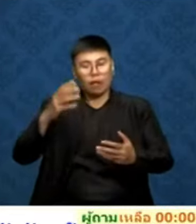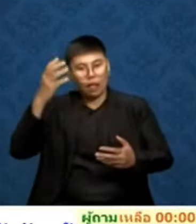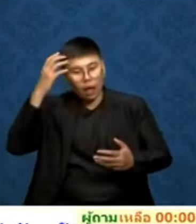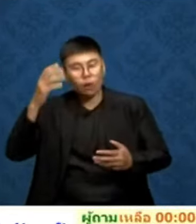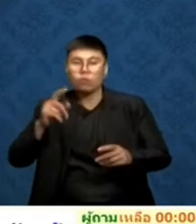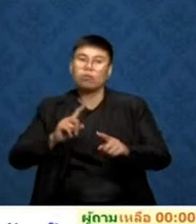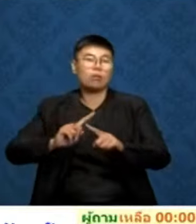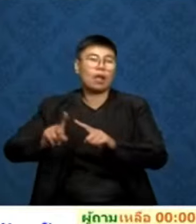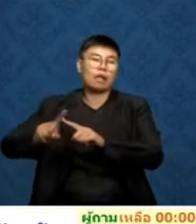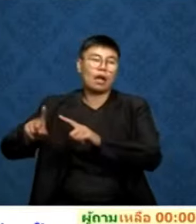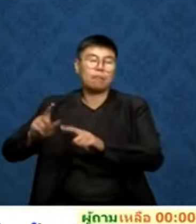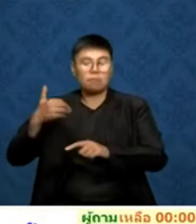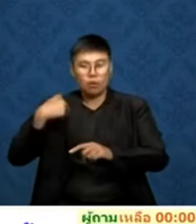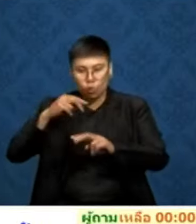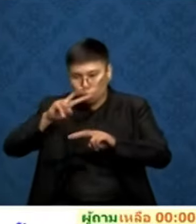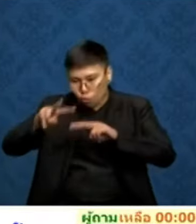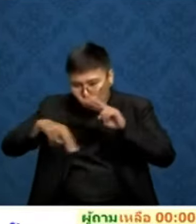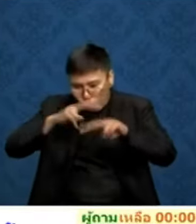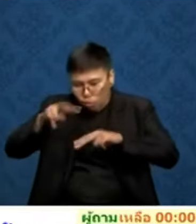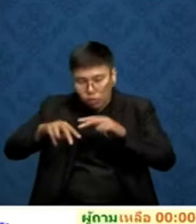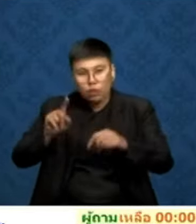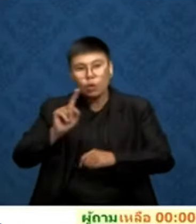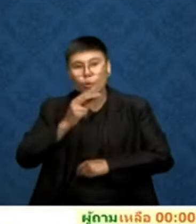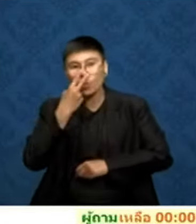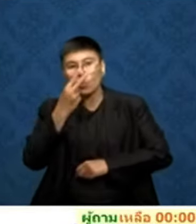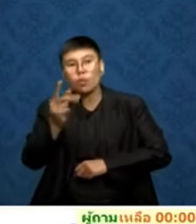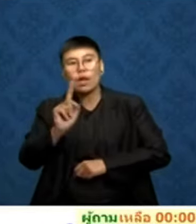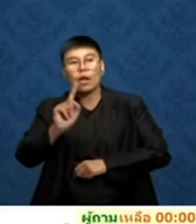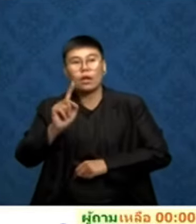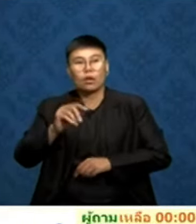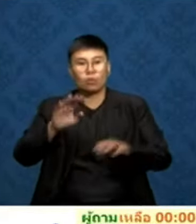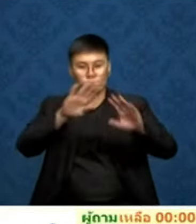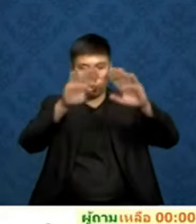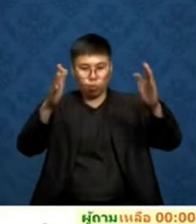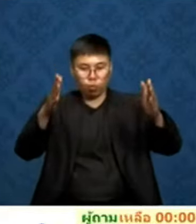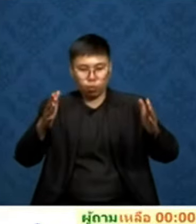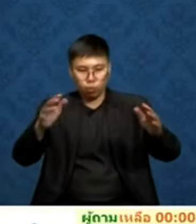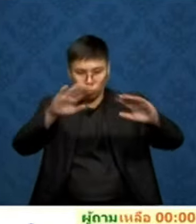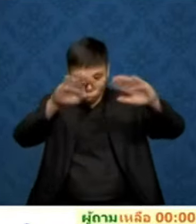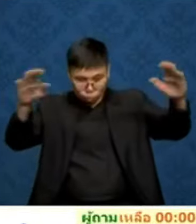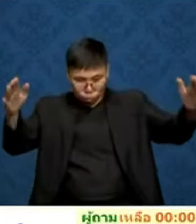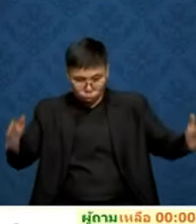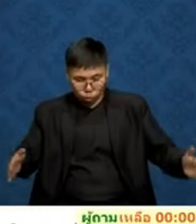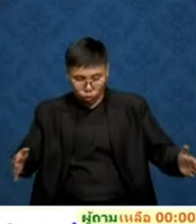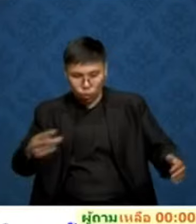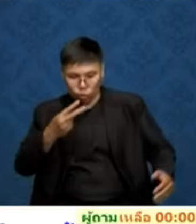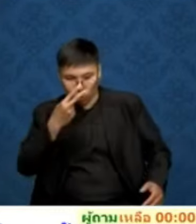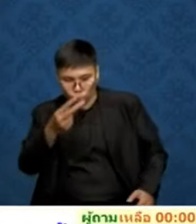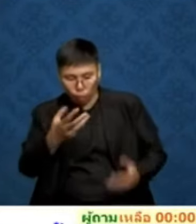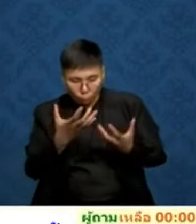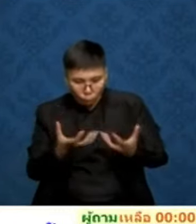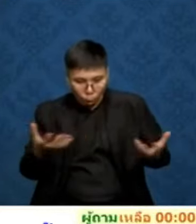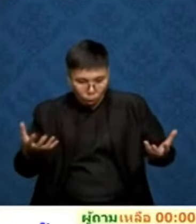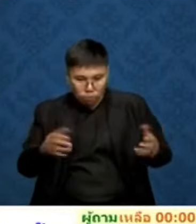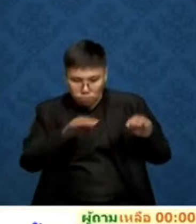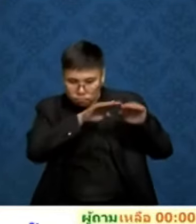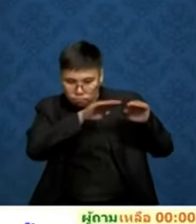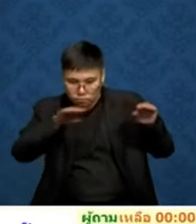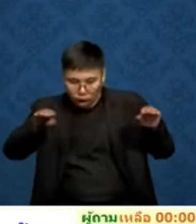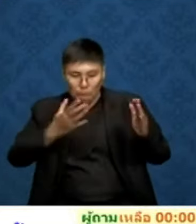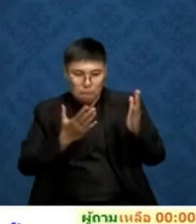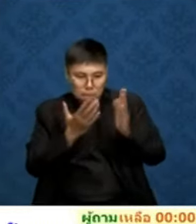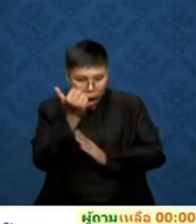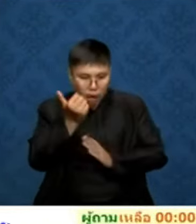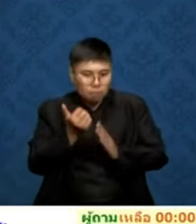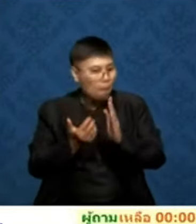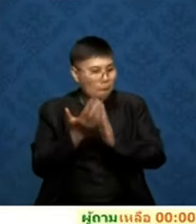ามากขึ้นโดยตรวจตาที่ตู้เลยขอดูเลยนะครับแล้วก็ไปดูเลยว่าสินค้าได้มาตรฐานไหมการที่เราตรวจนี่ก็เพื่อจะดูว่าเมื่อสินค้